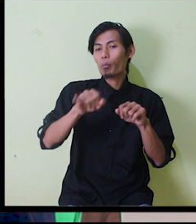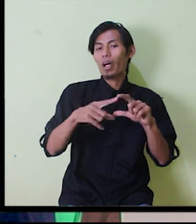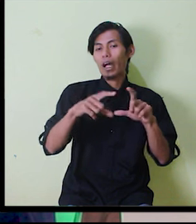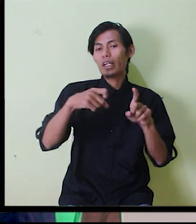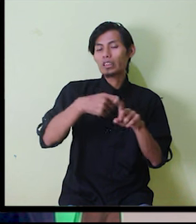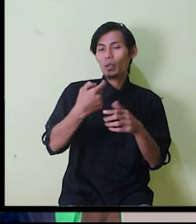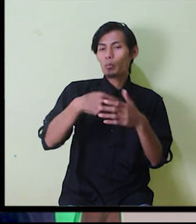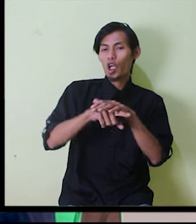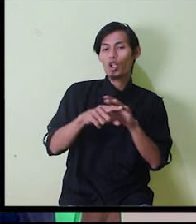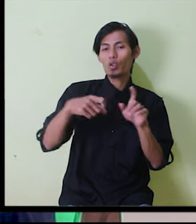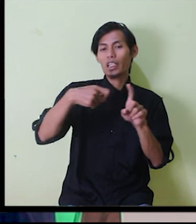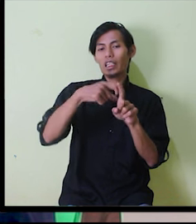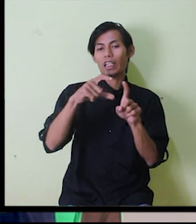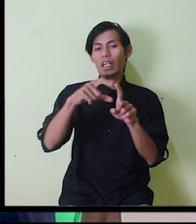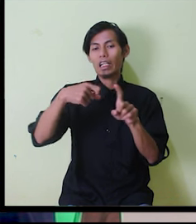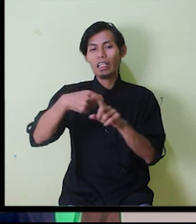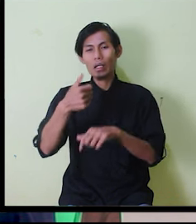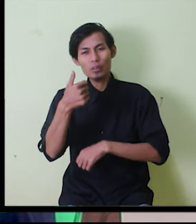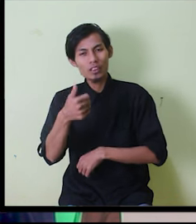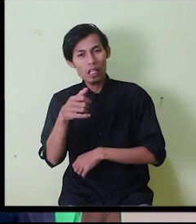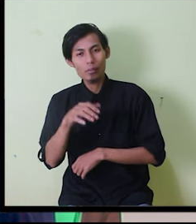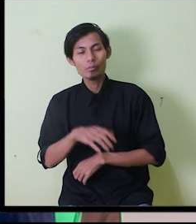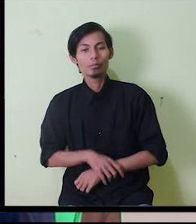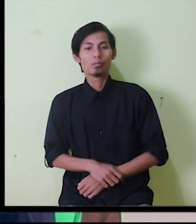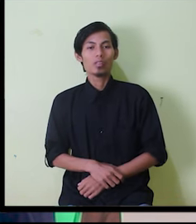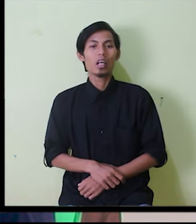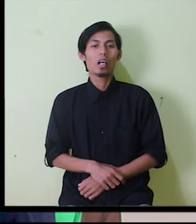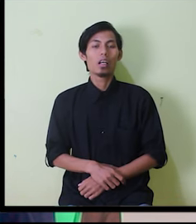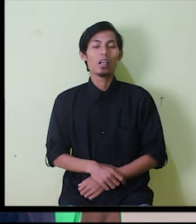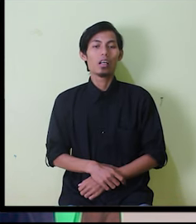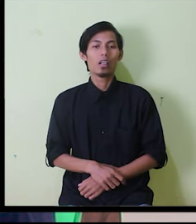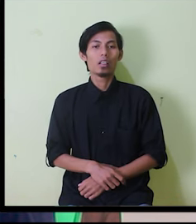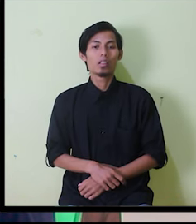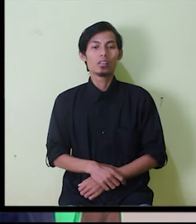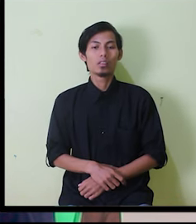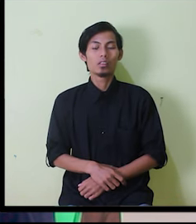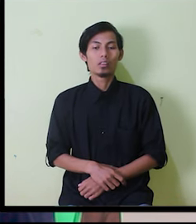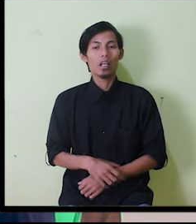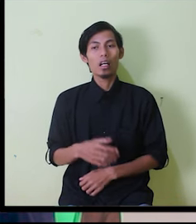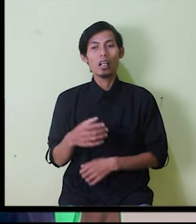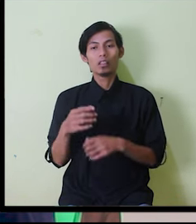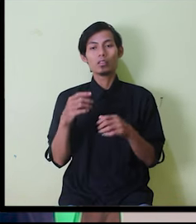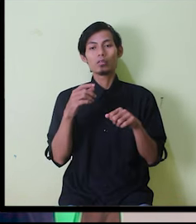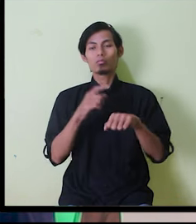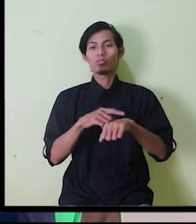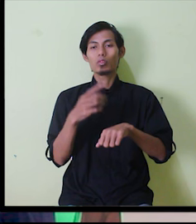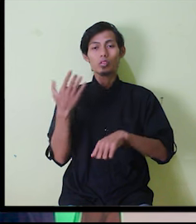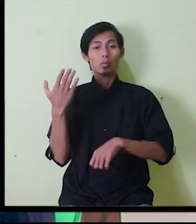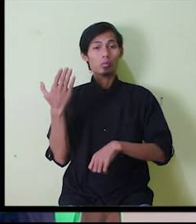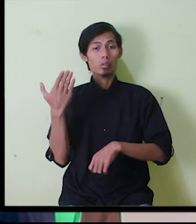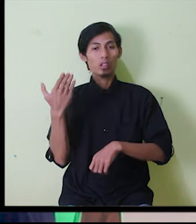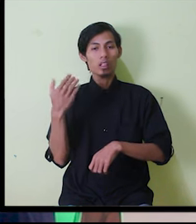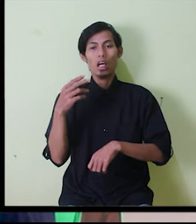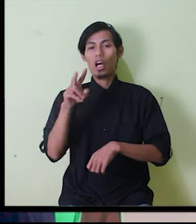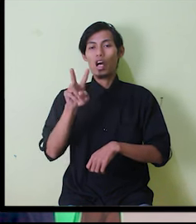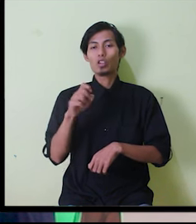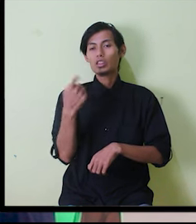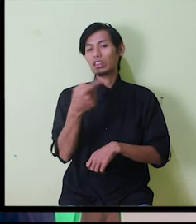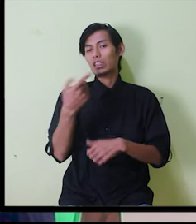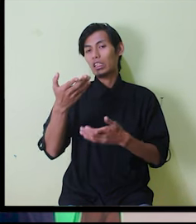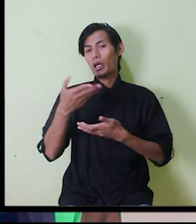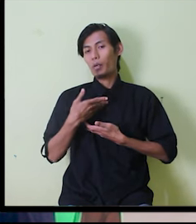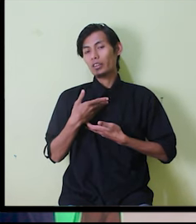itu ee apa namanya ya momen itu yang yang sebenarnya harus kita dapatkan terlebih dahulu Mbak Lulu dan